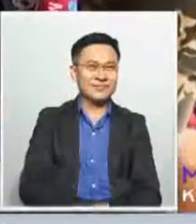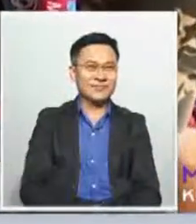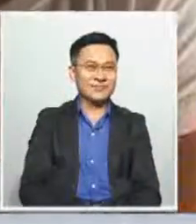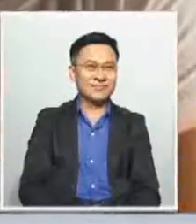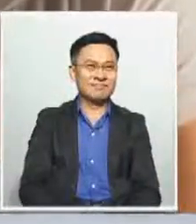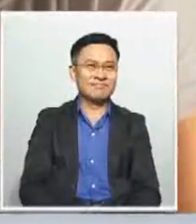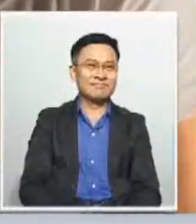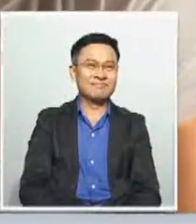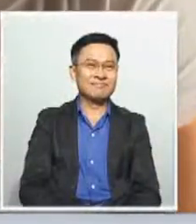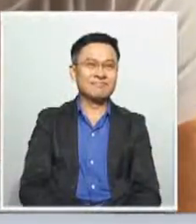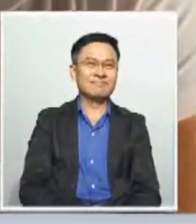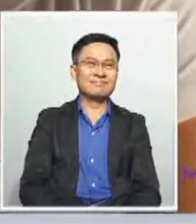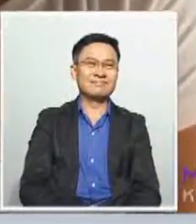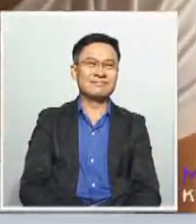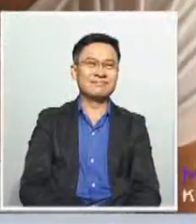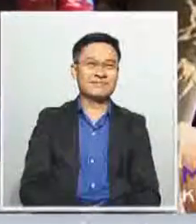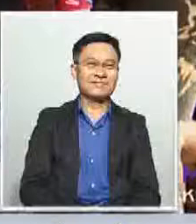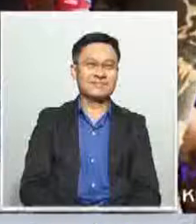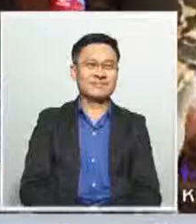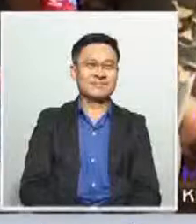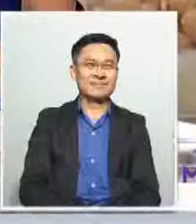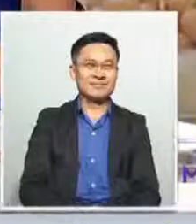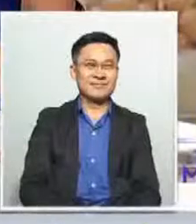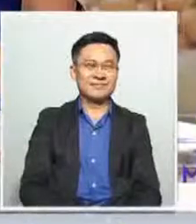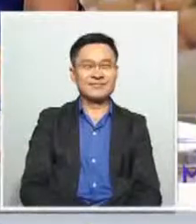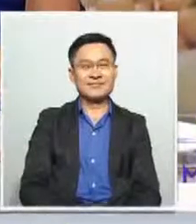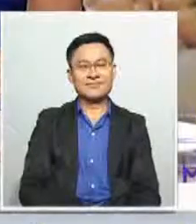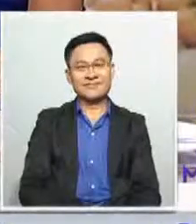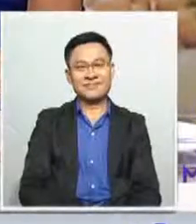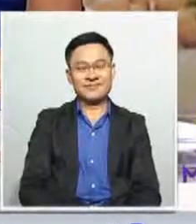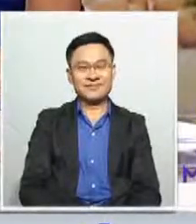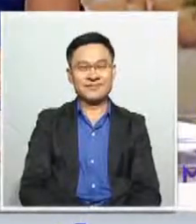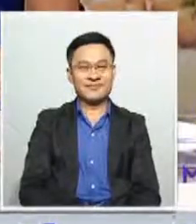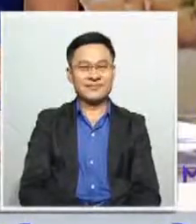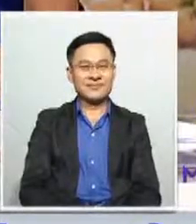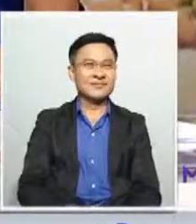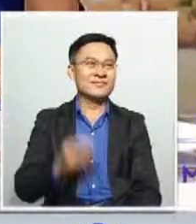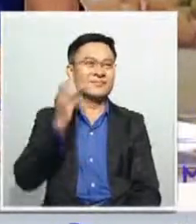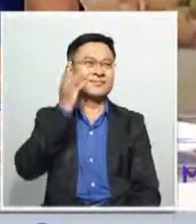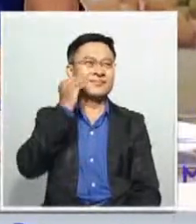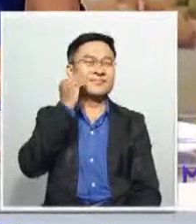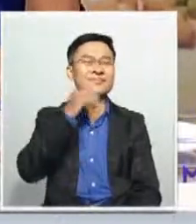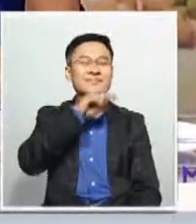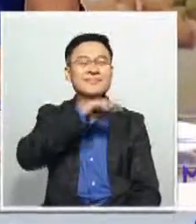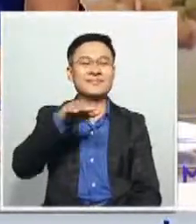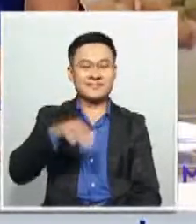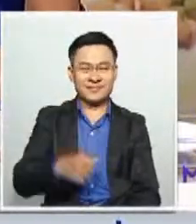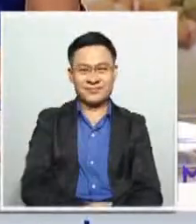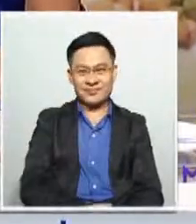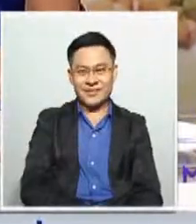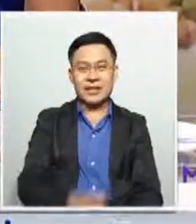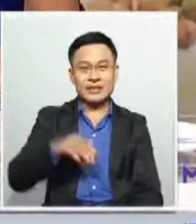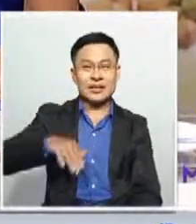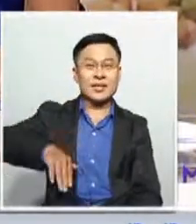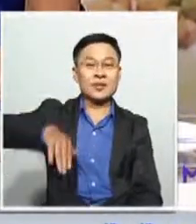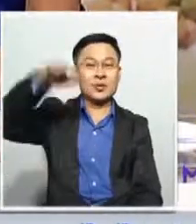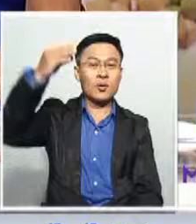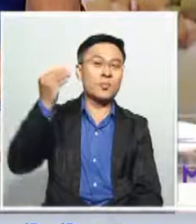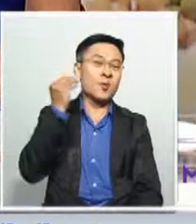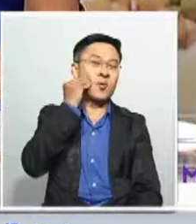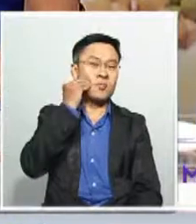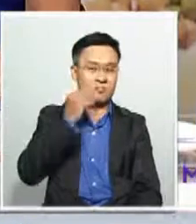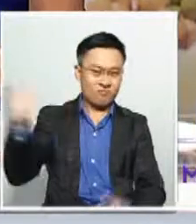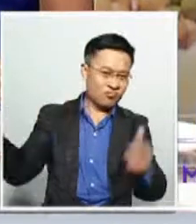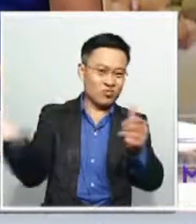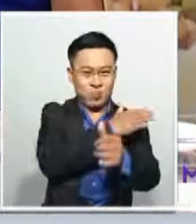อ้โหขึ้นไม่ได้หอมเลยเสียหลายตังค ์หอมเลยค่ะ นี่แหละค่ะ หอมตอนนี้ไม่มีใครว่า ค่ะโตขึ้นนะ 15ปีไปหอ